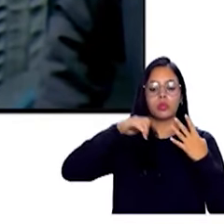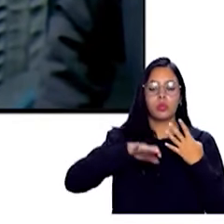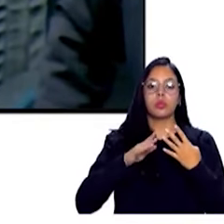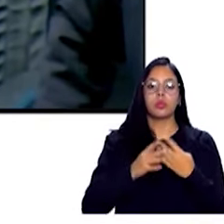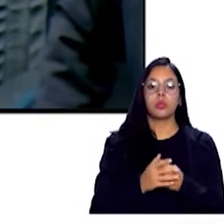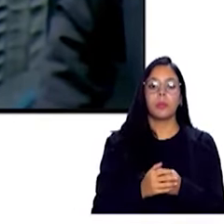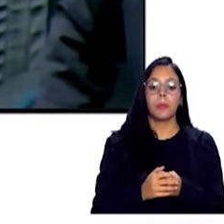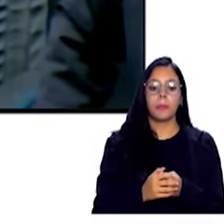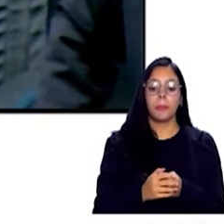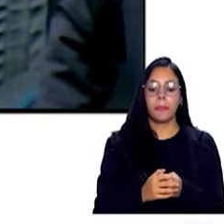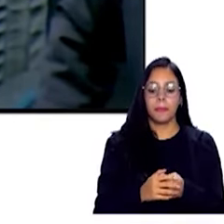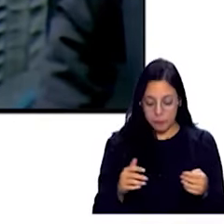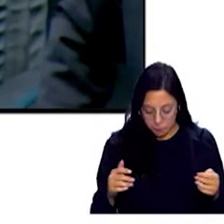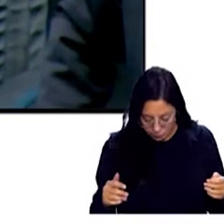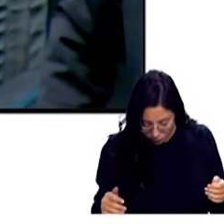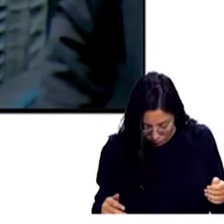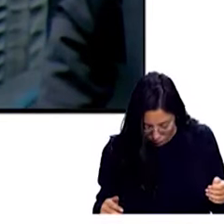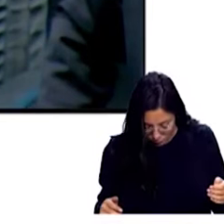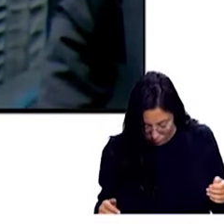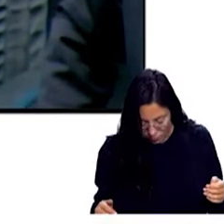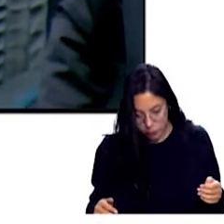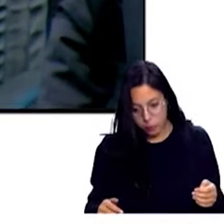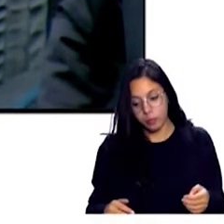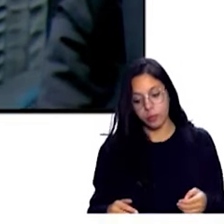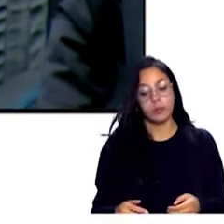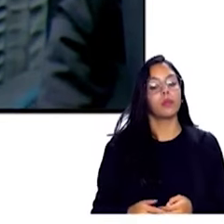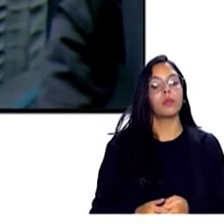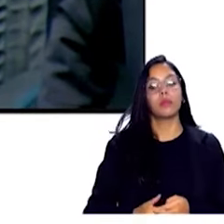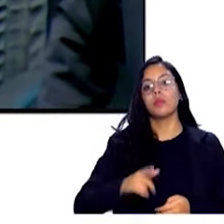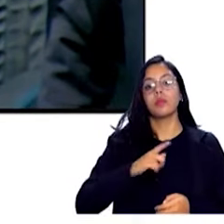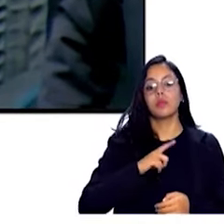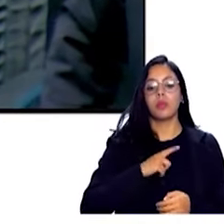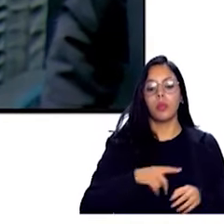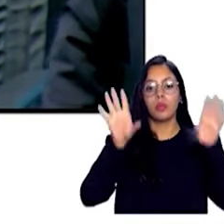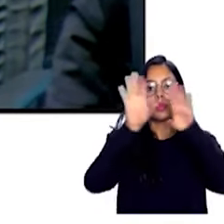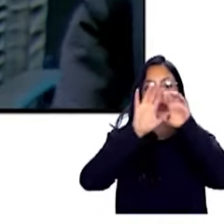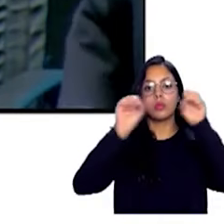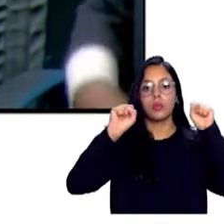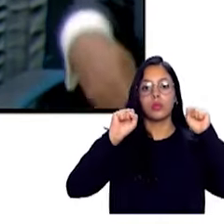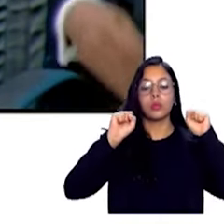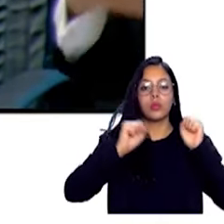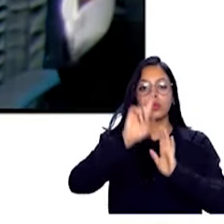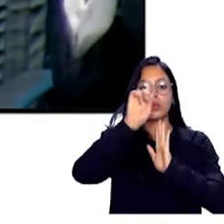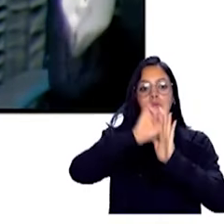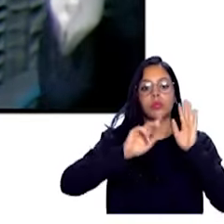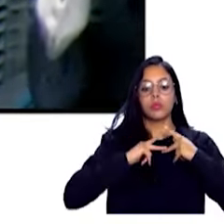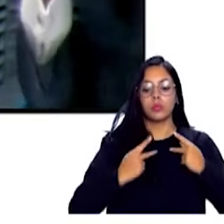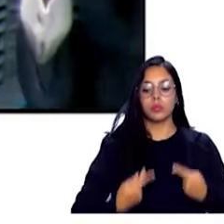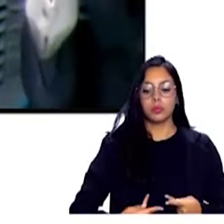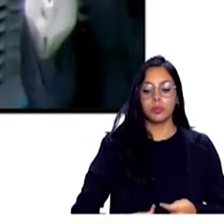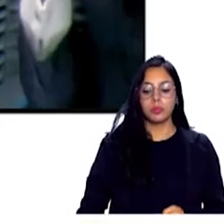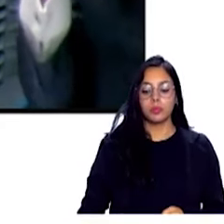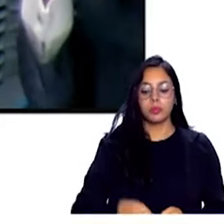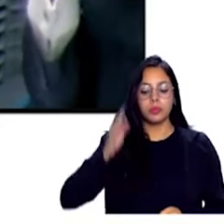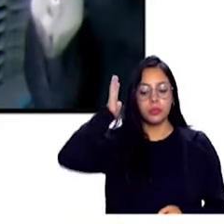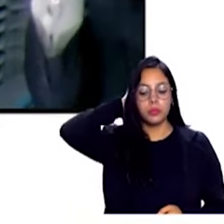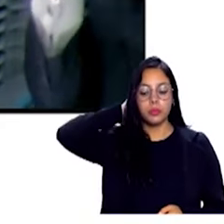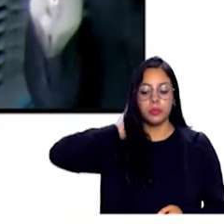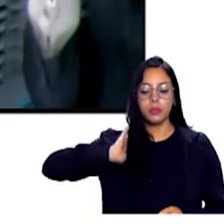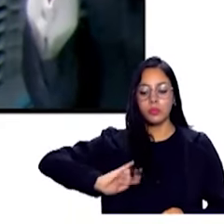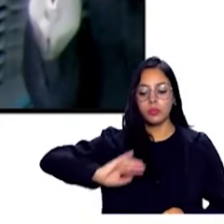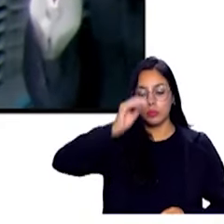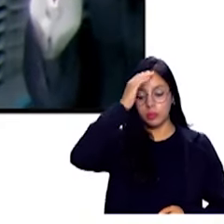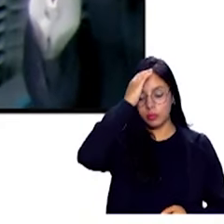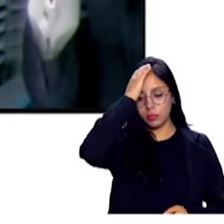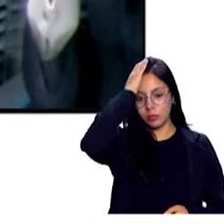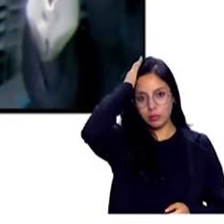constitue la cour européenne des droits de l'homme d'une part ET la cour de Justice de l'union européenne d'autre